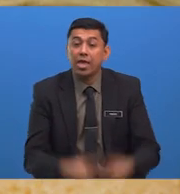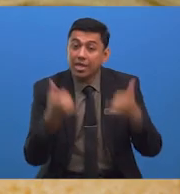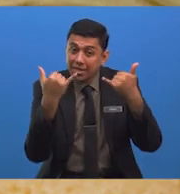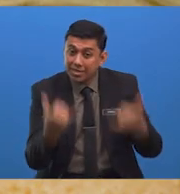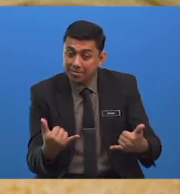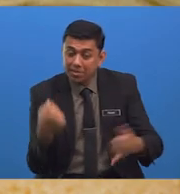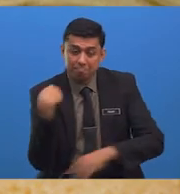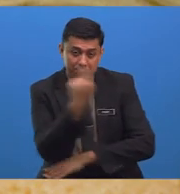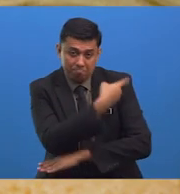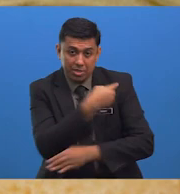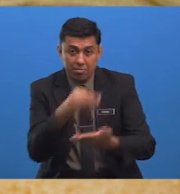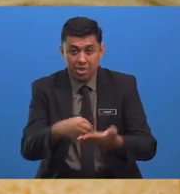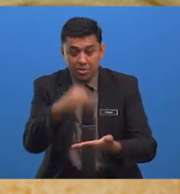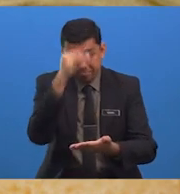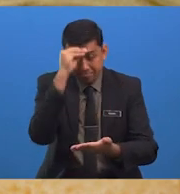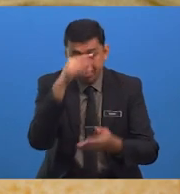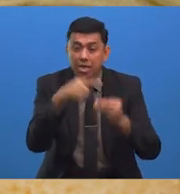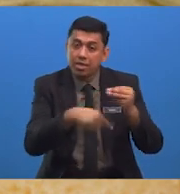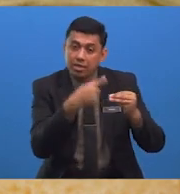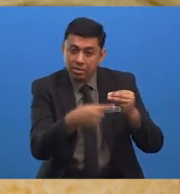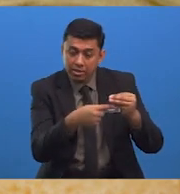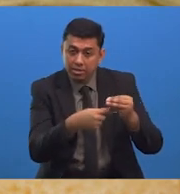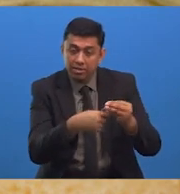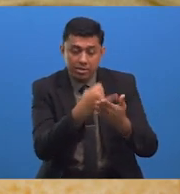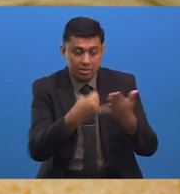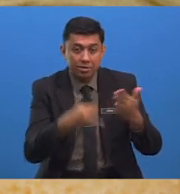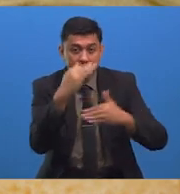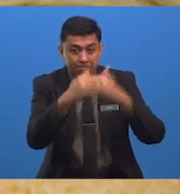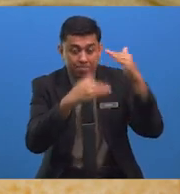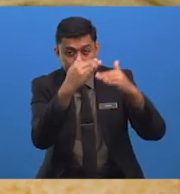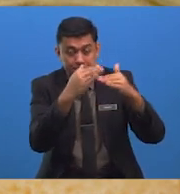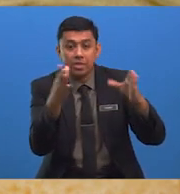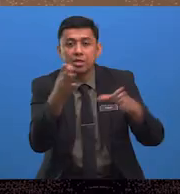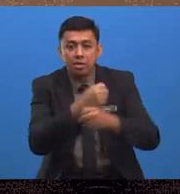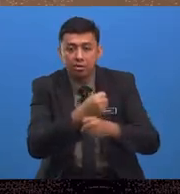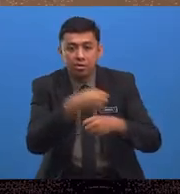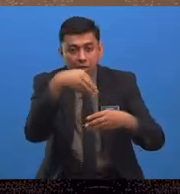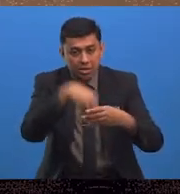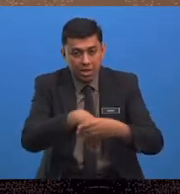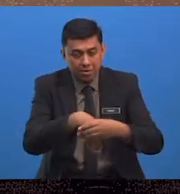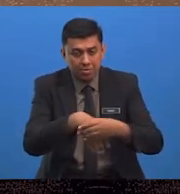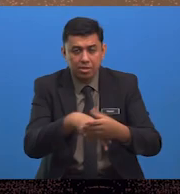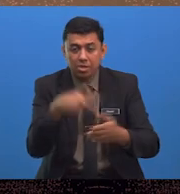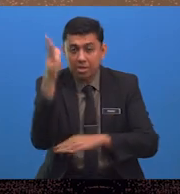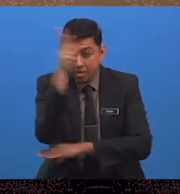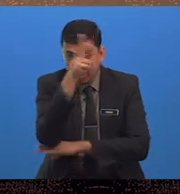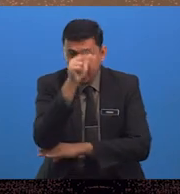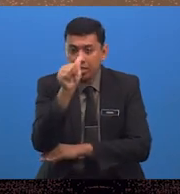Sekarang, kita belajar pula tentang seni bina yang terdapat dalam kerajaan